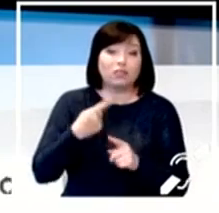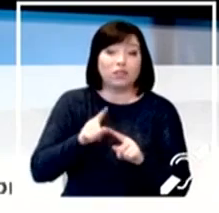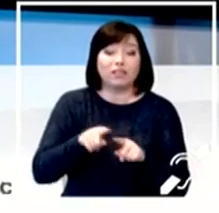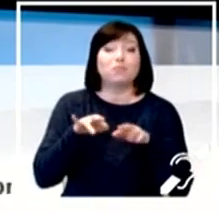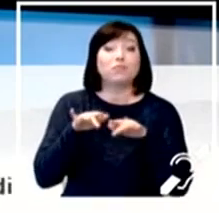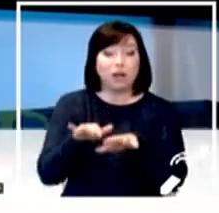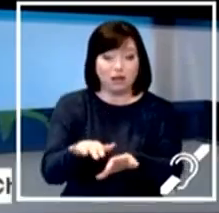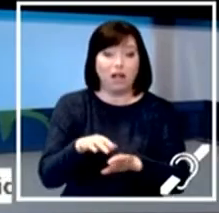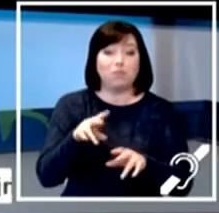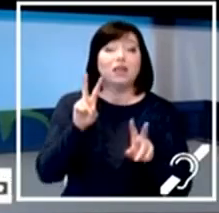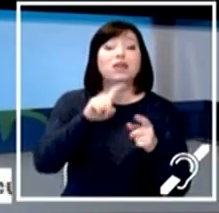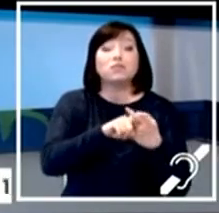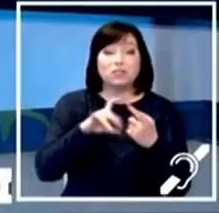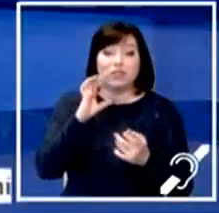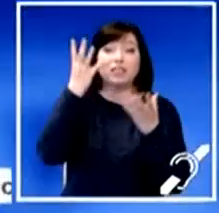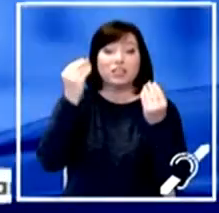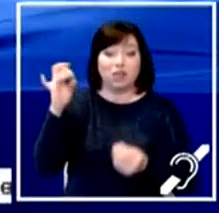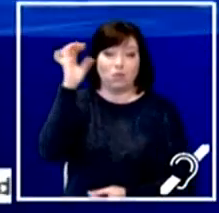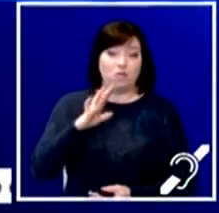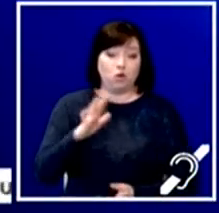cu prilejul Zilei Europei.